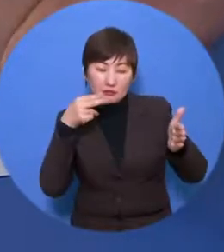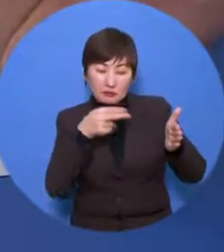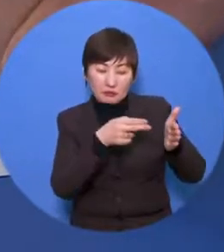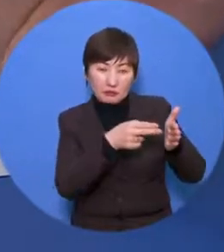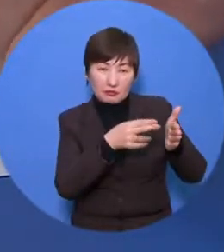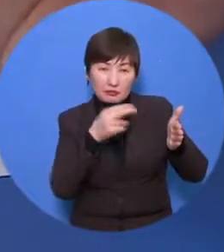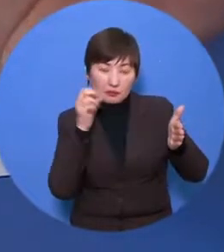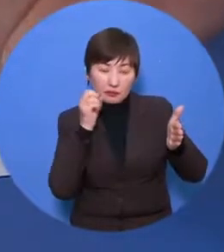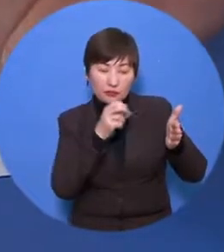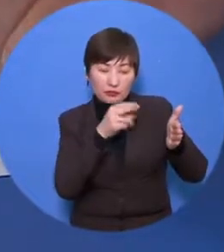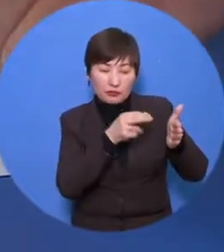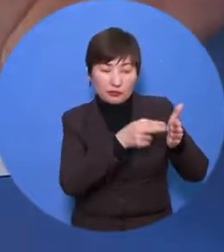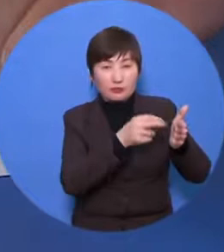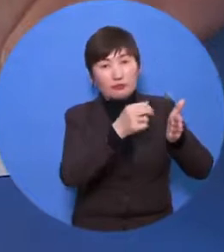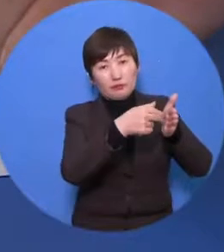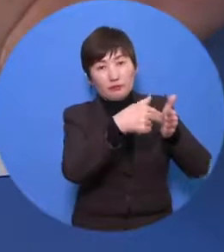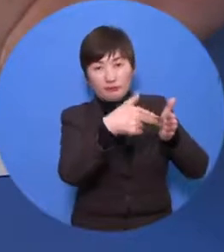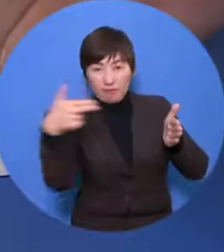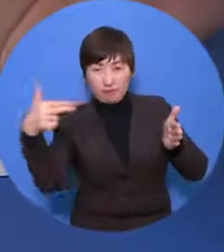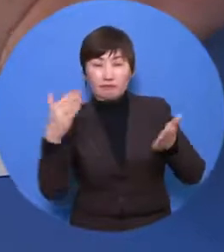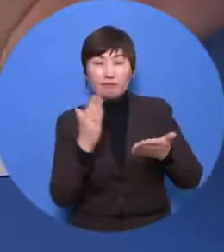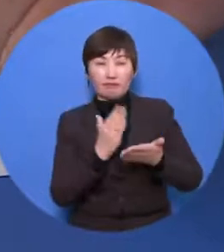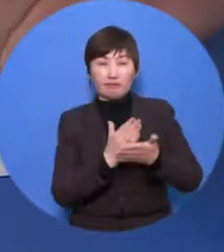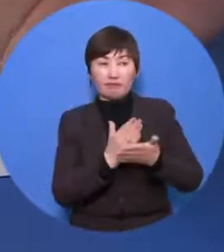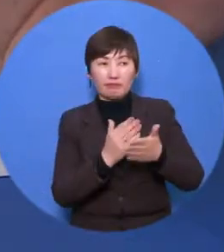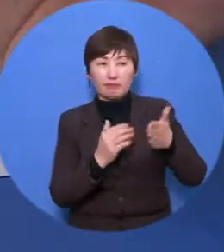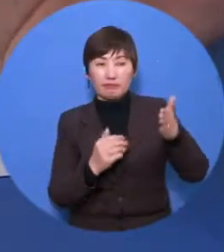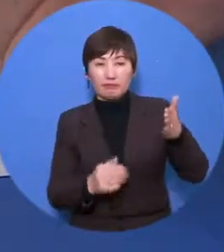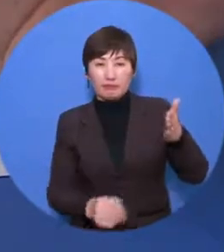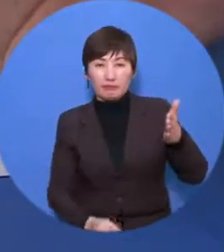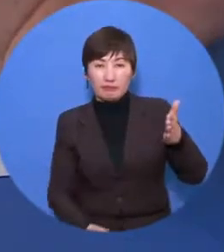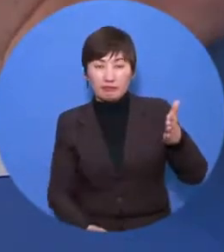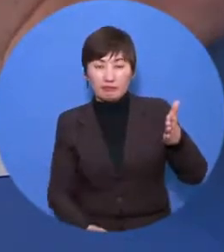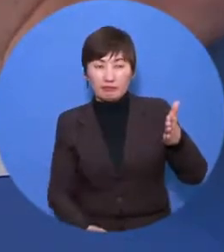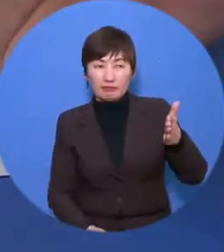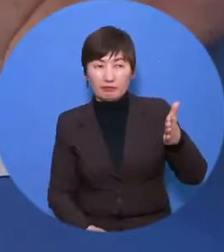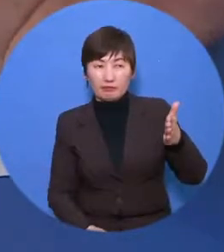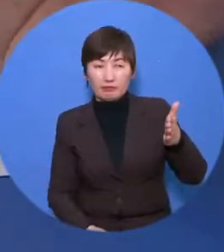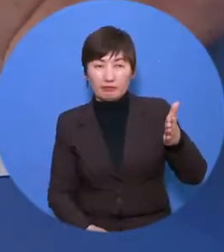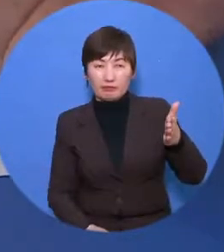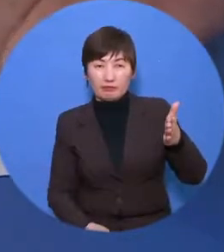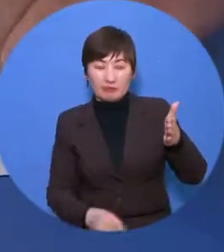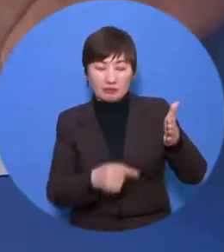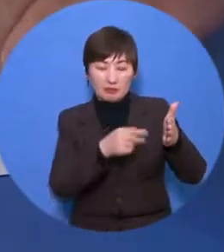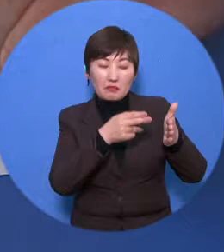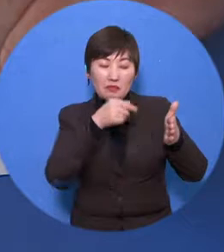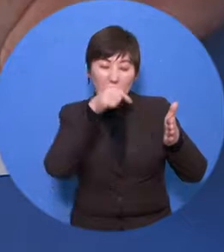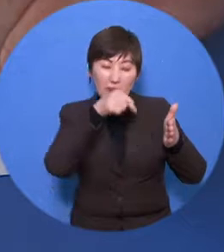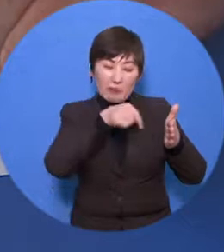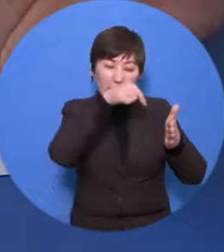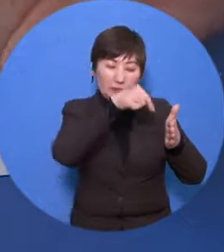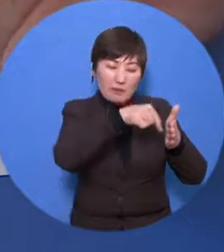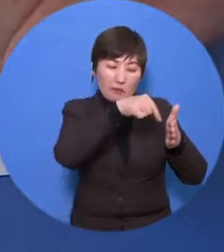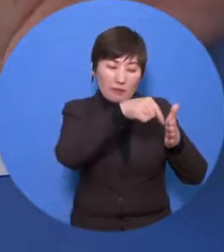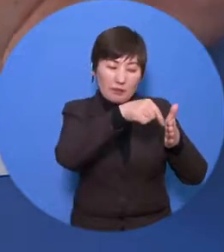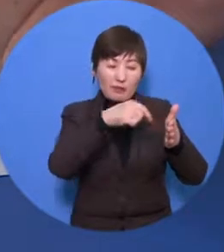За багш нь тэмдэглэхдээ хит хитэн цэг дээр хатгая. За энд энд. За